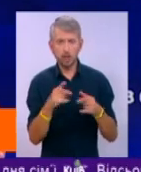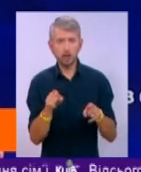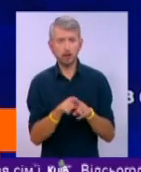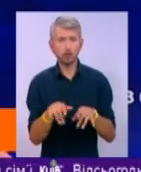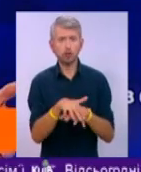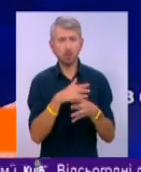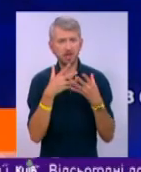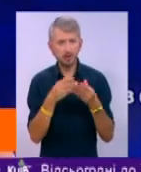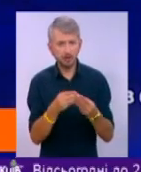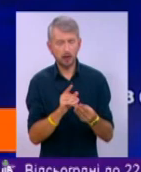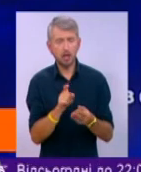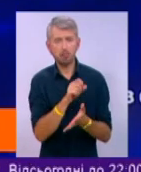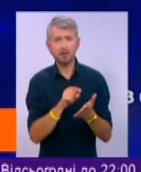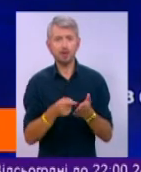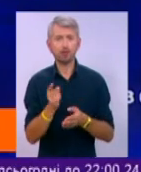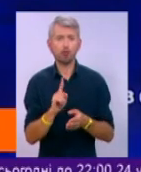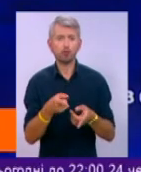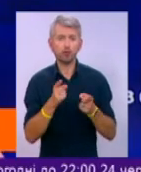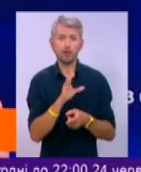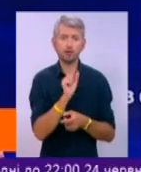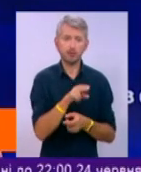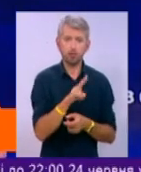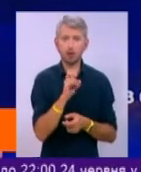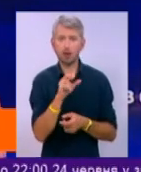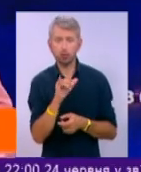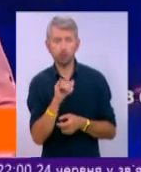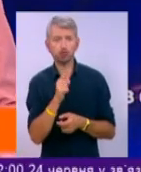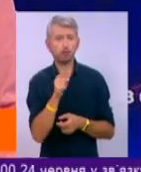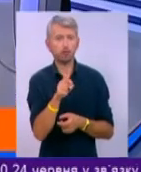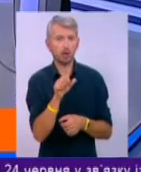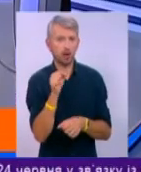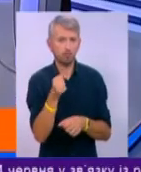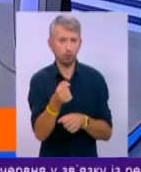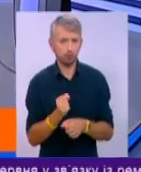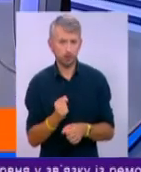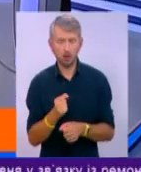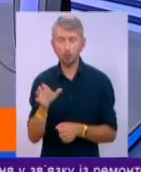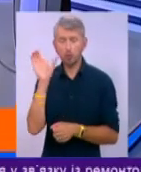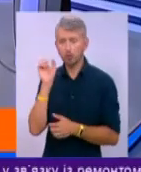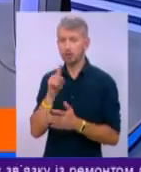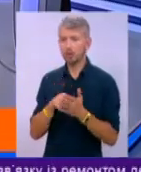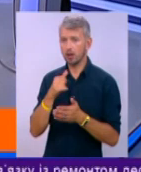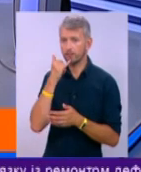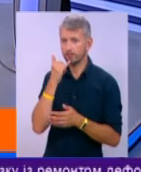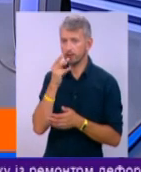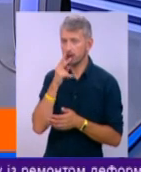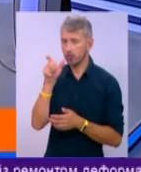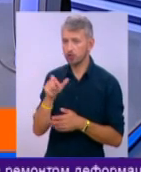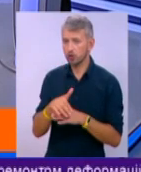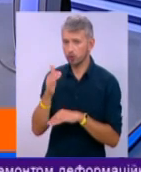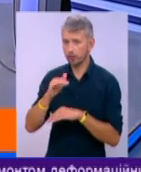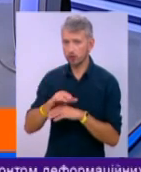тиск. Але питання в тому, що дійсно САП і НАБУ, чому вони гальмують? Послухаємо питання від глядача. Будь ласка, доброго вечора, ми вас